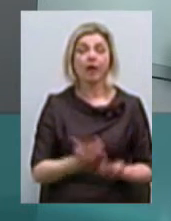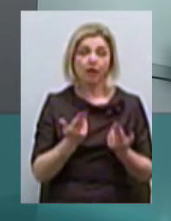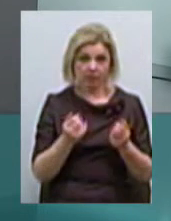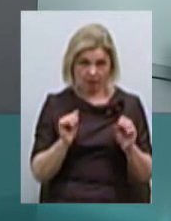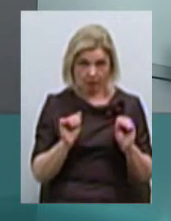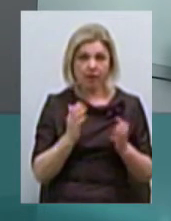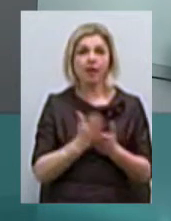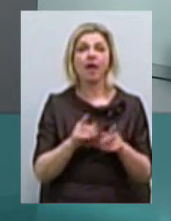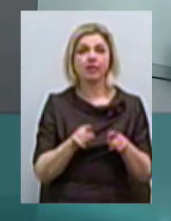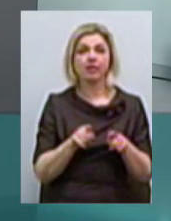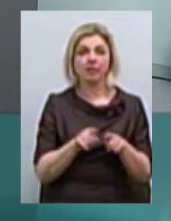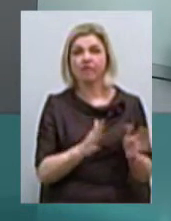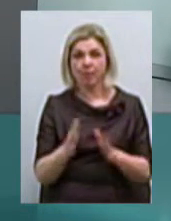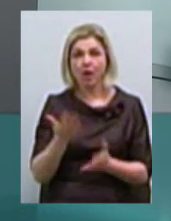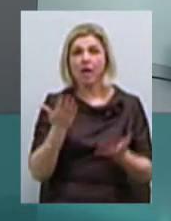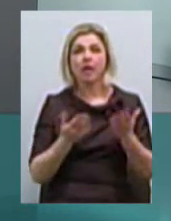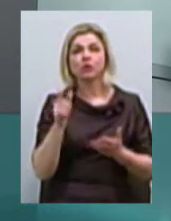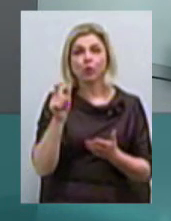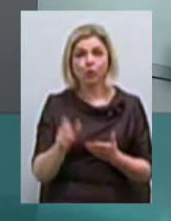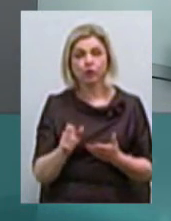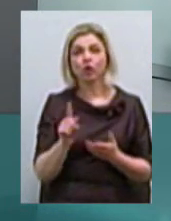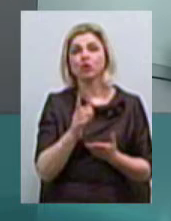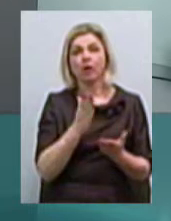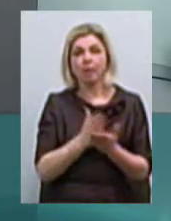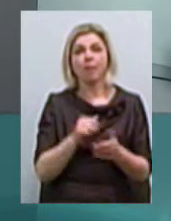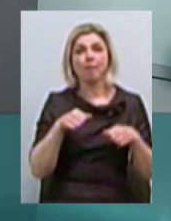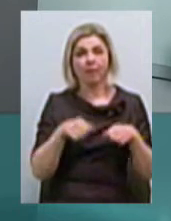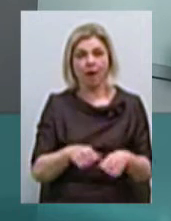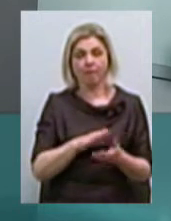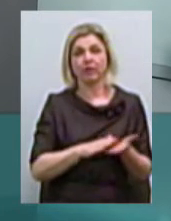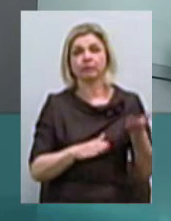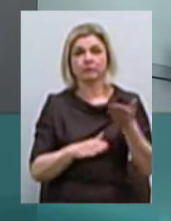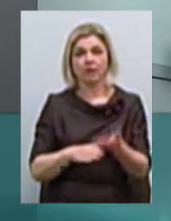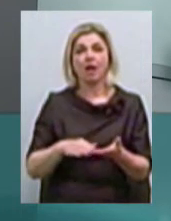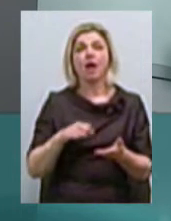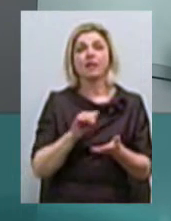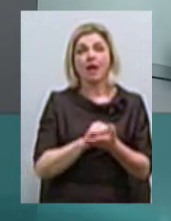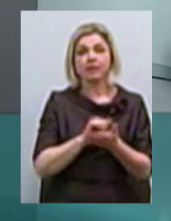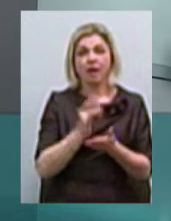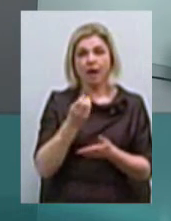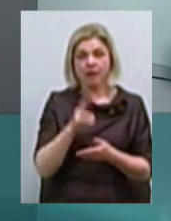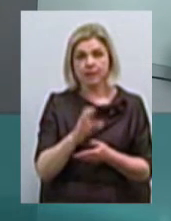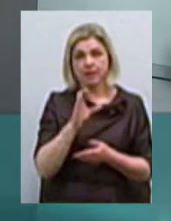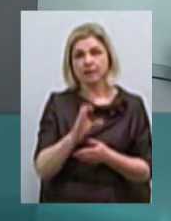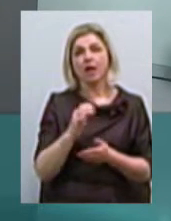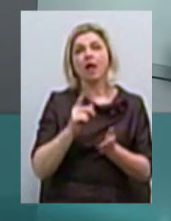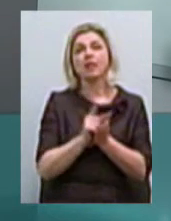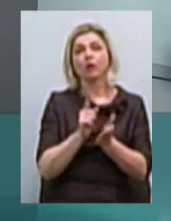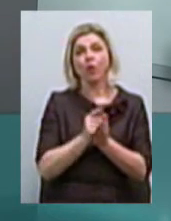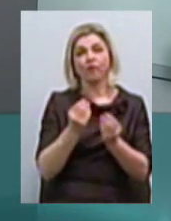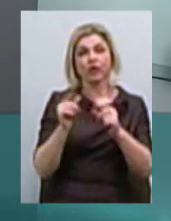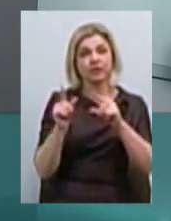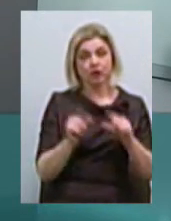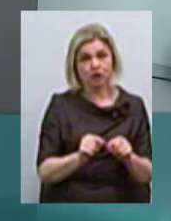дійсно, є такі випадки. Якщо фізична особа, яка має право подати податкову декларацію з метою отримання податкової знижки, вона,